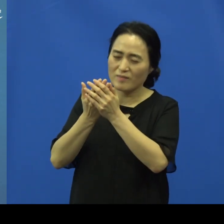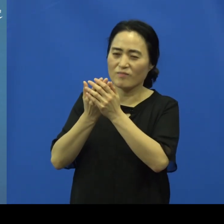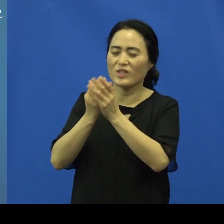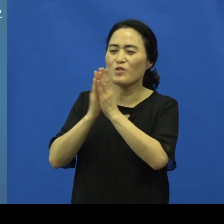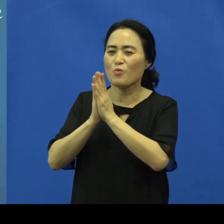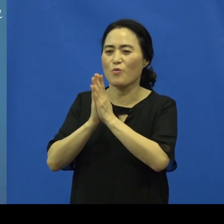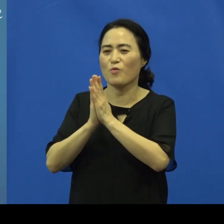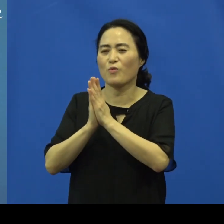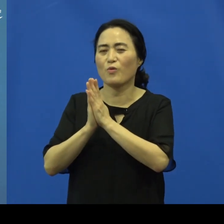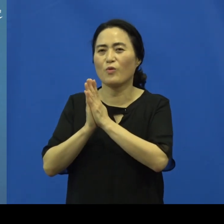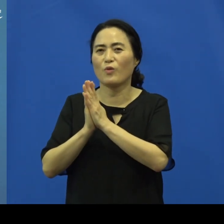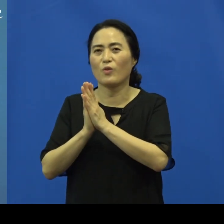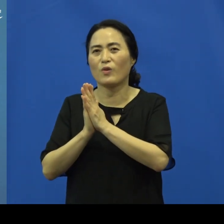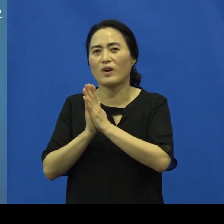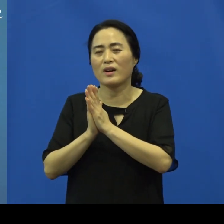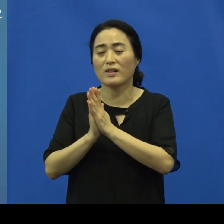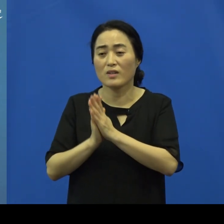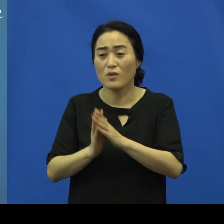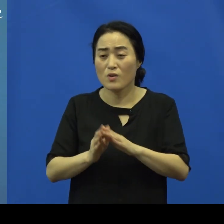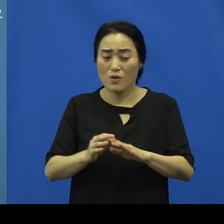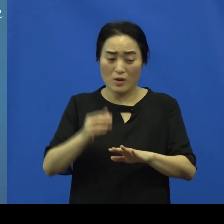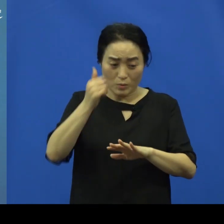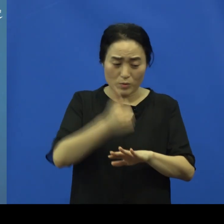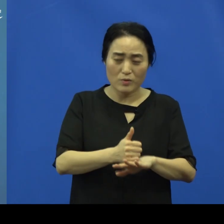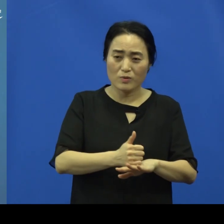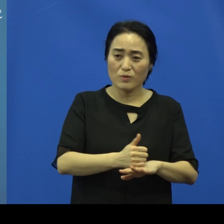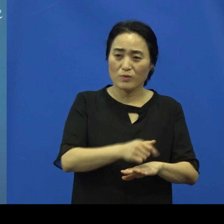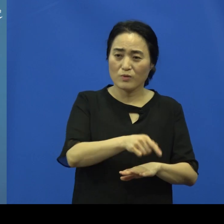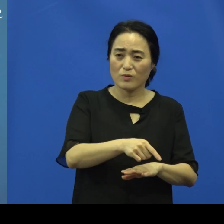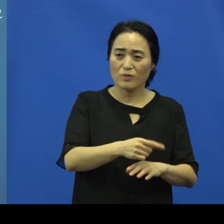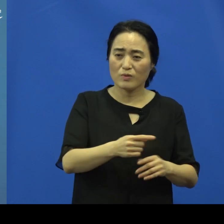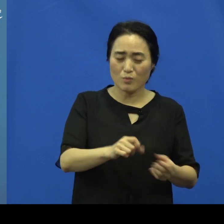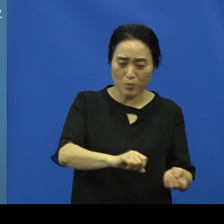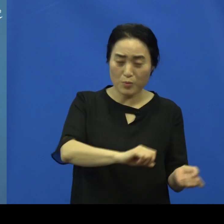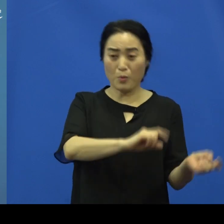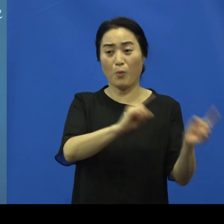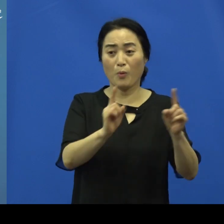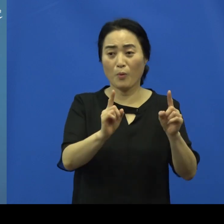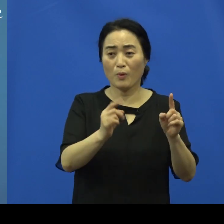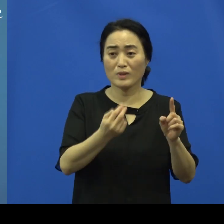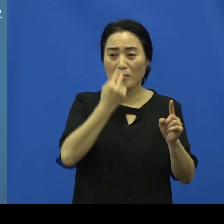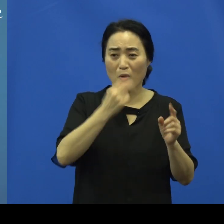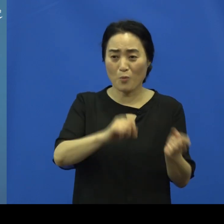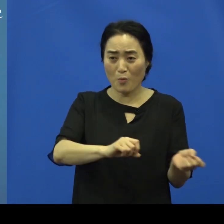그리고 마침내 아이 안에 치유와 생명의 역사를 일으키고 있어요.